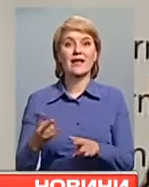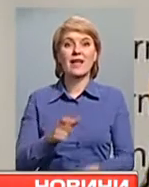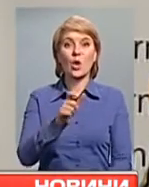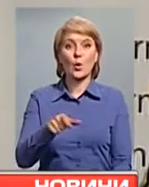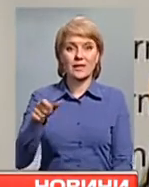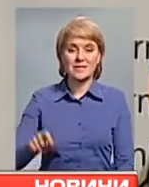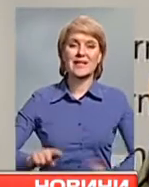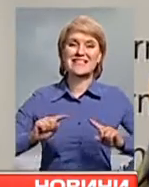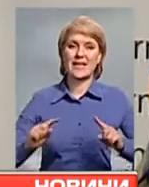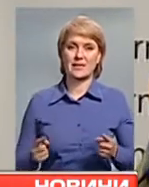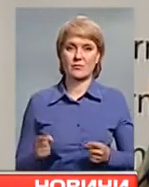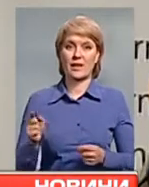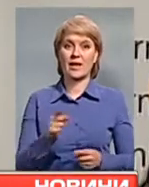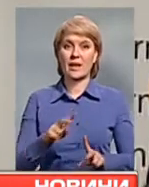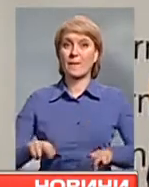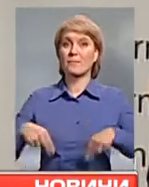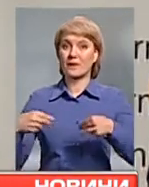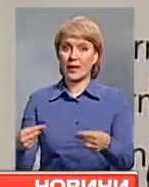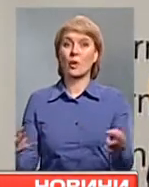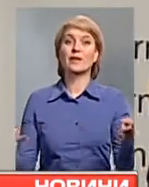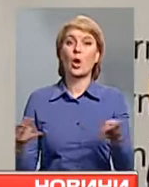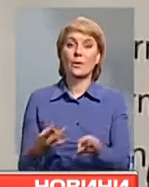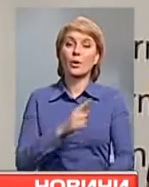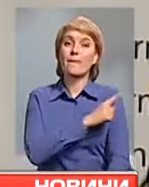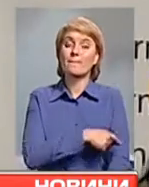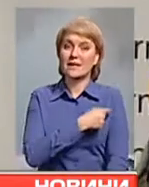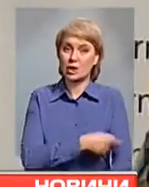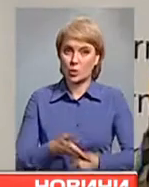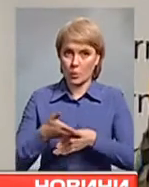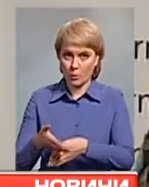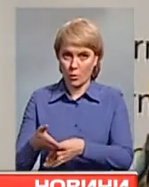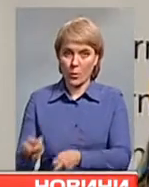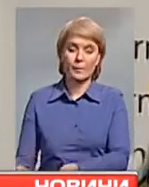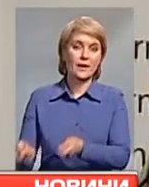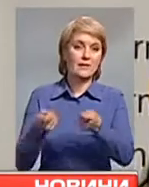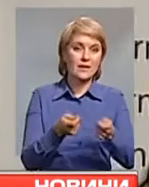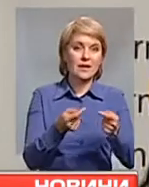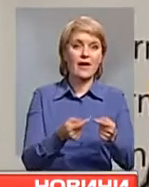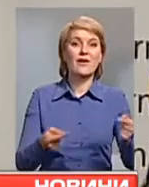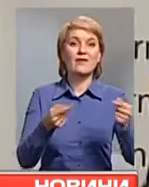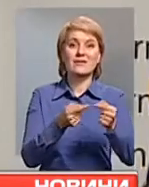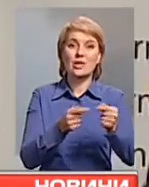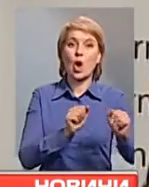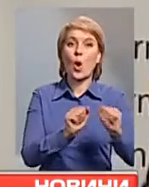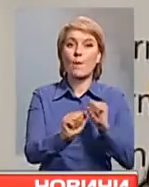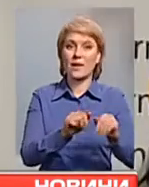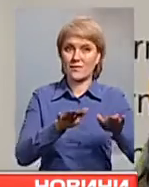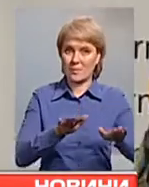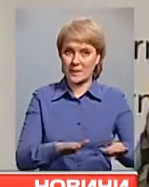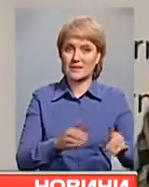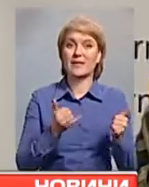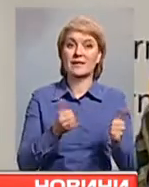затримані. Їм надано необхідну медичну допомогу та доставлено визначене командуванням місце для